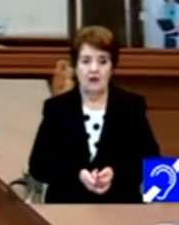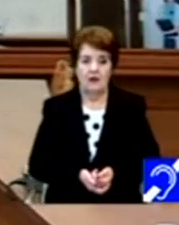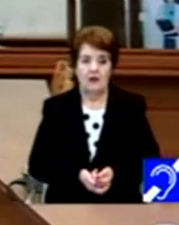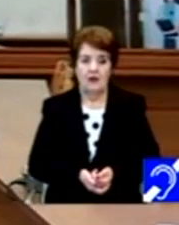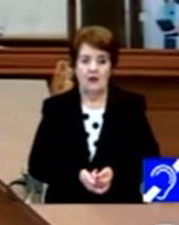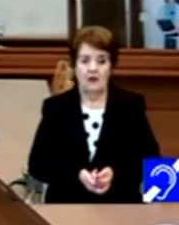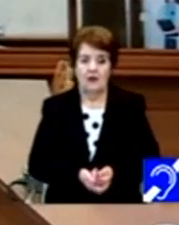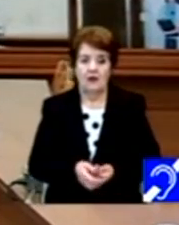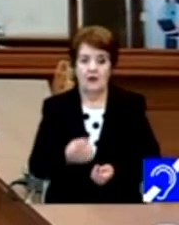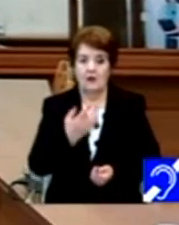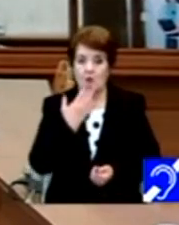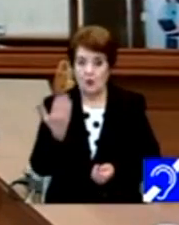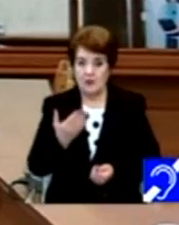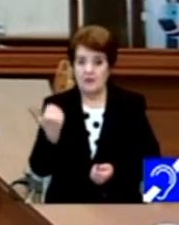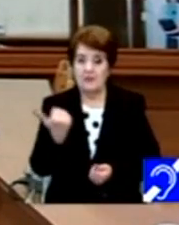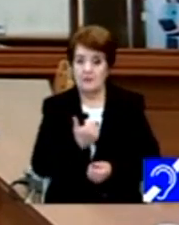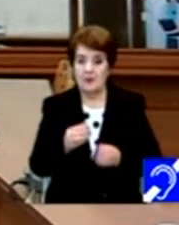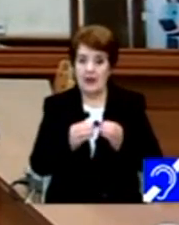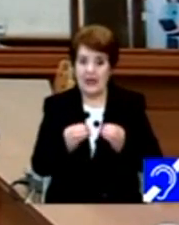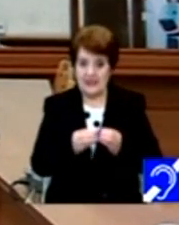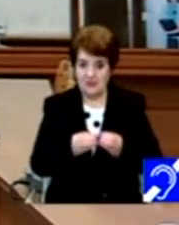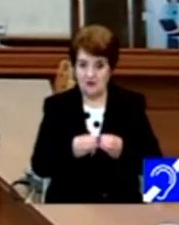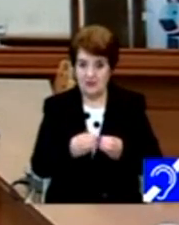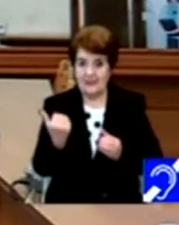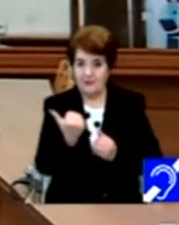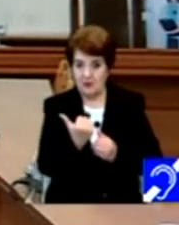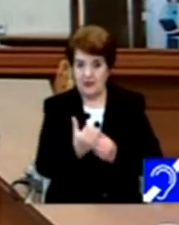În ultima săptămână, săptămâna a 10-a,